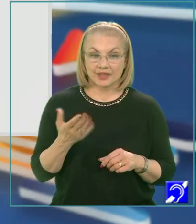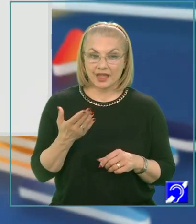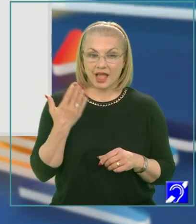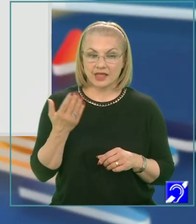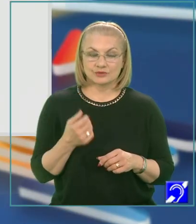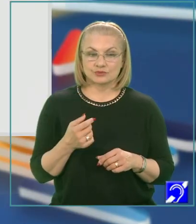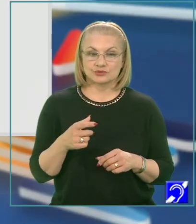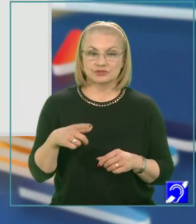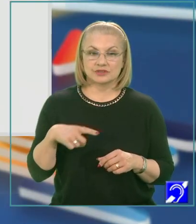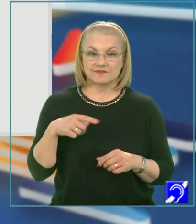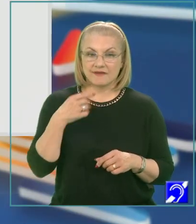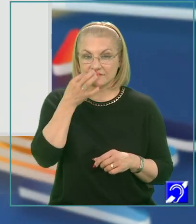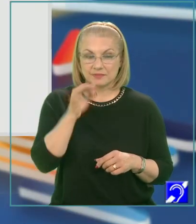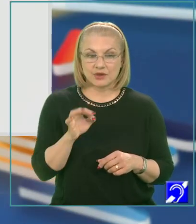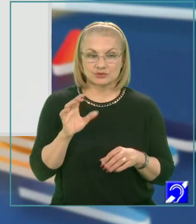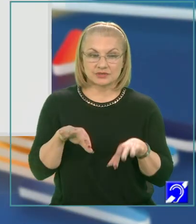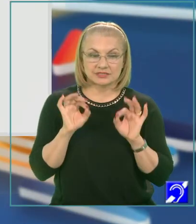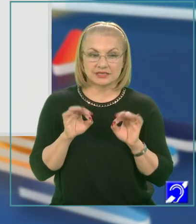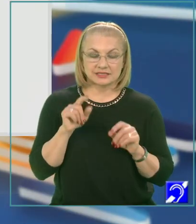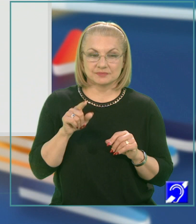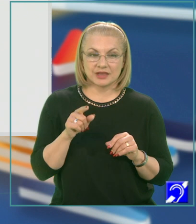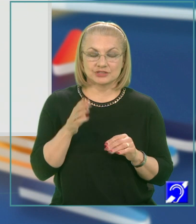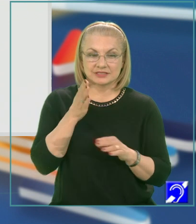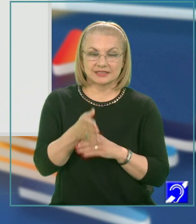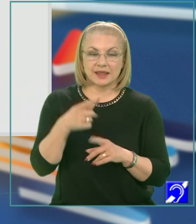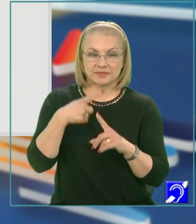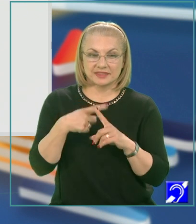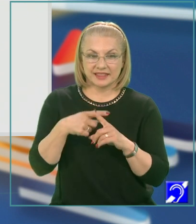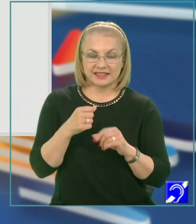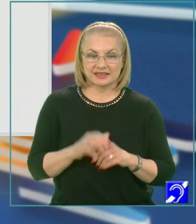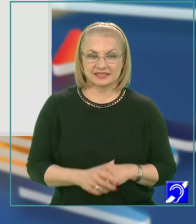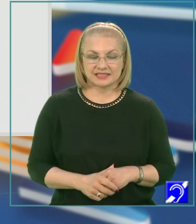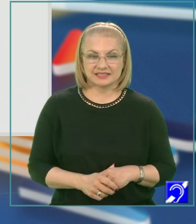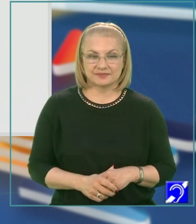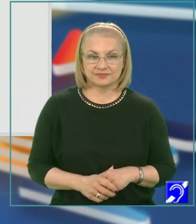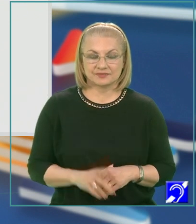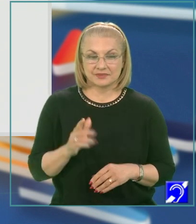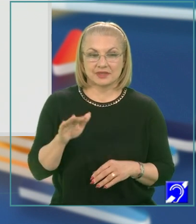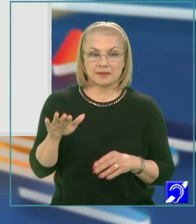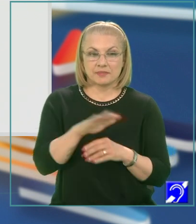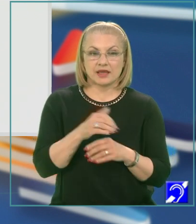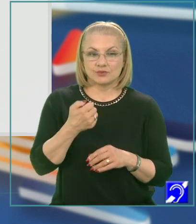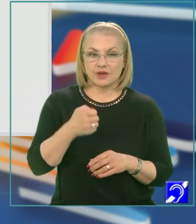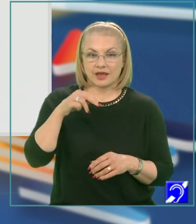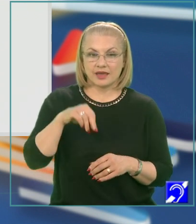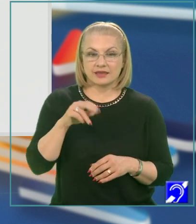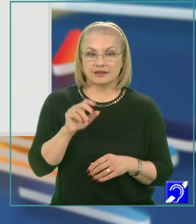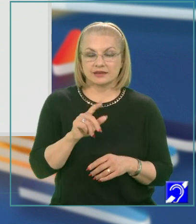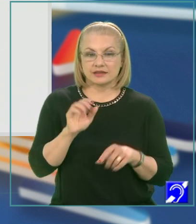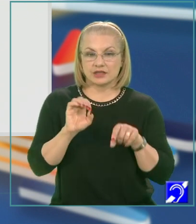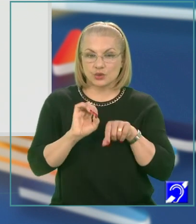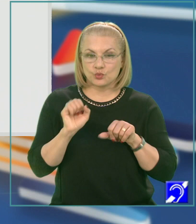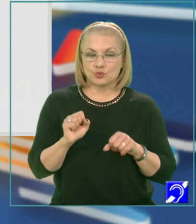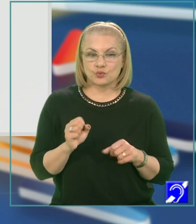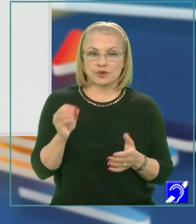atunci ne va fi mai ușor să găsim această dreaptă de intersecție. Planul AMQ l-am scris ca